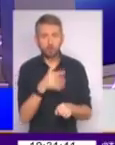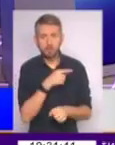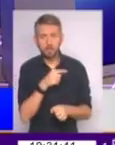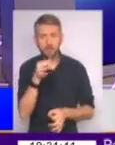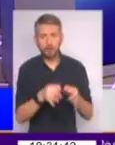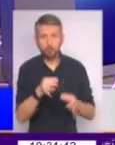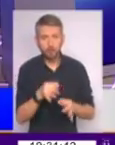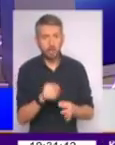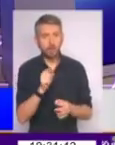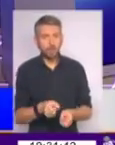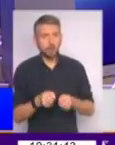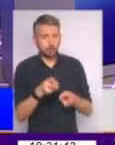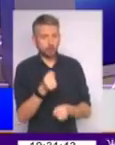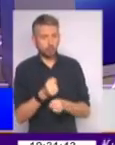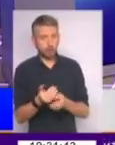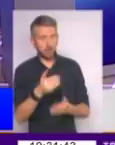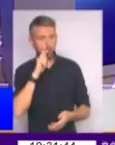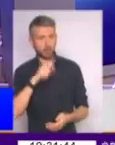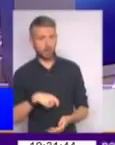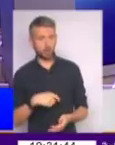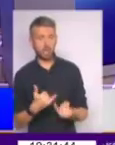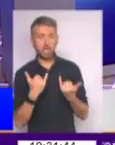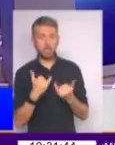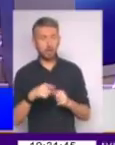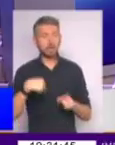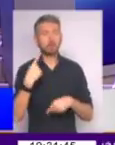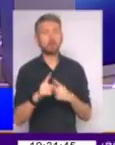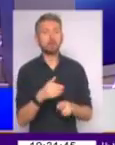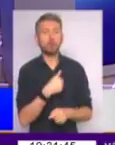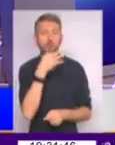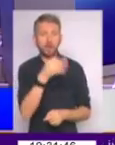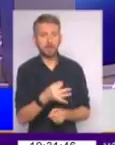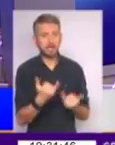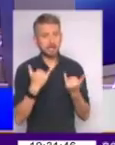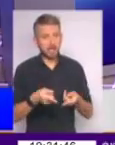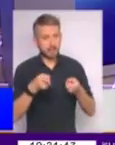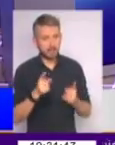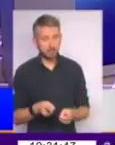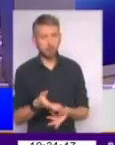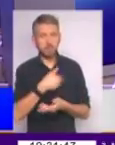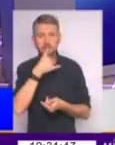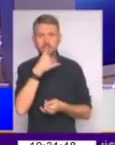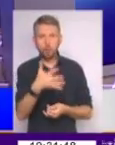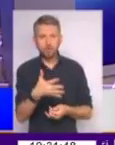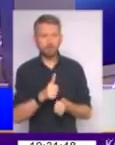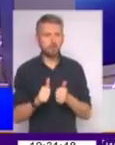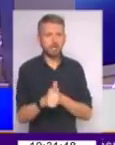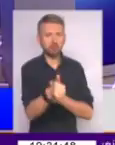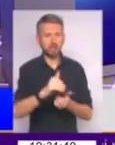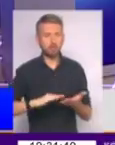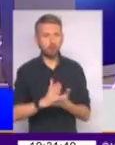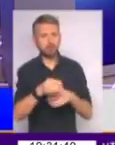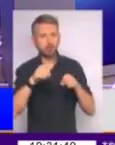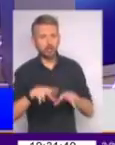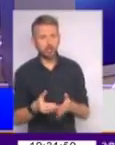засудження. Но вона злочин зробила перед Україною. І тепер наступне, що хочу сказати. Зараз дійсно ми не можемо випереджати політичне